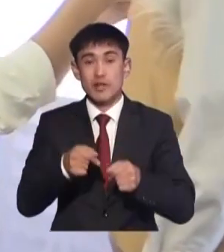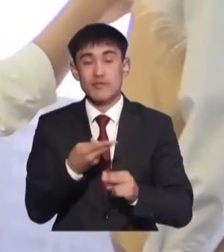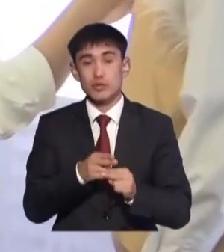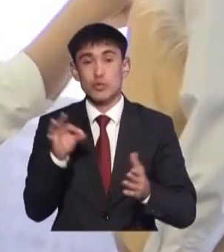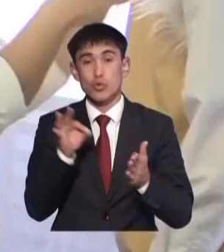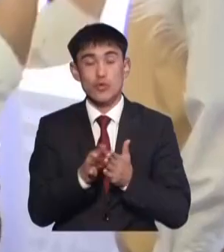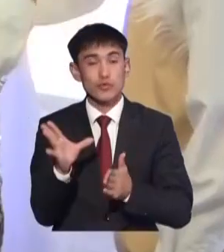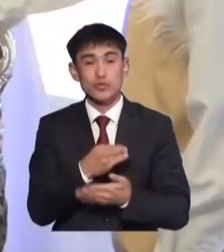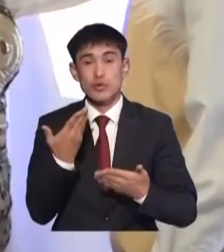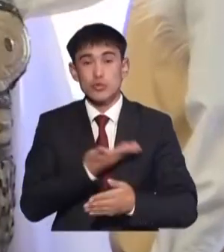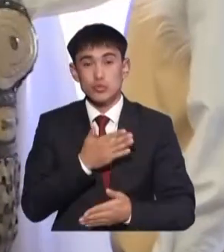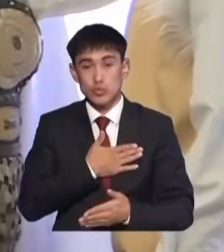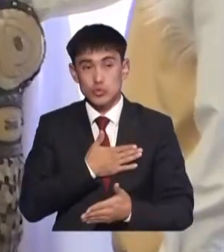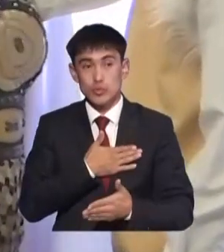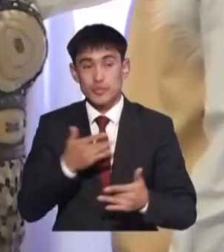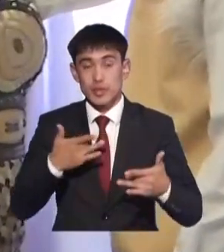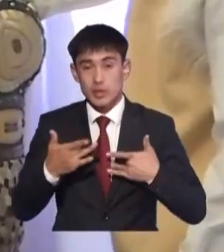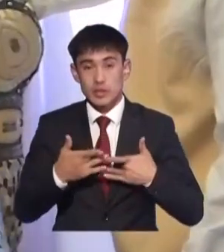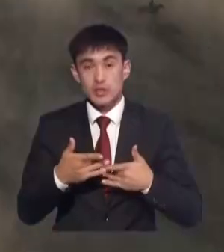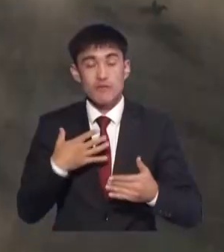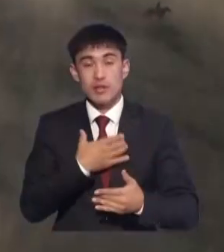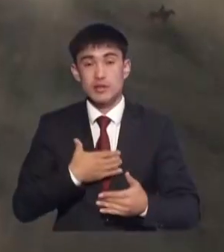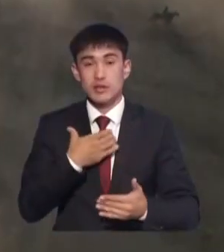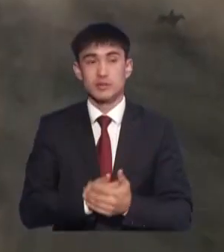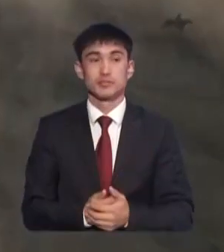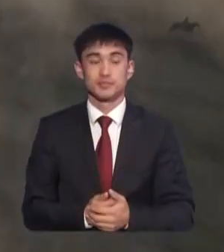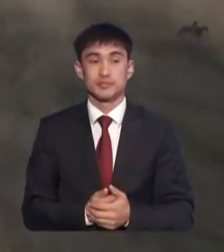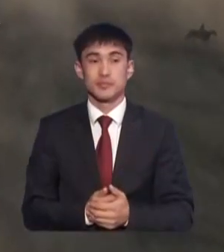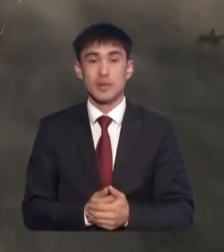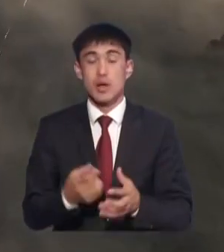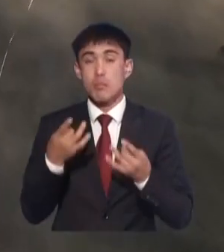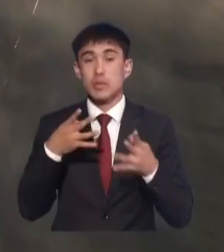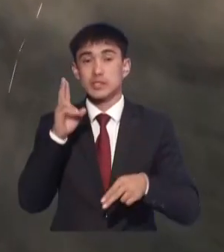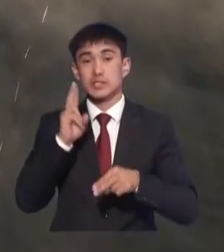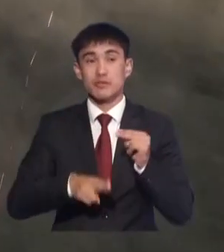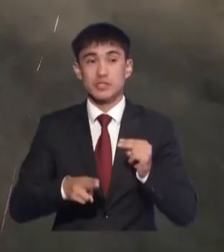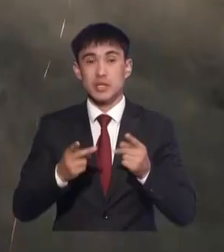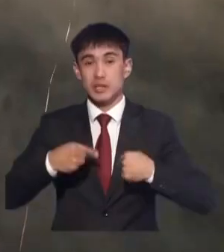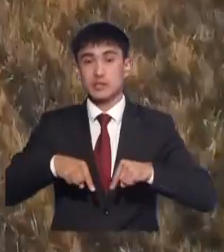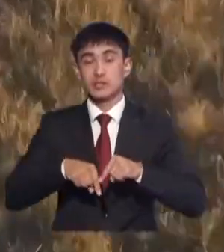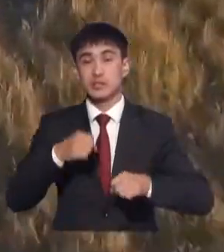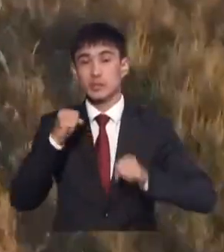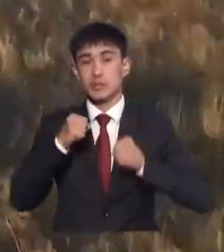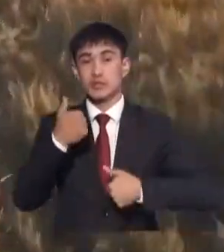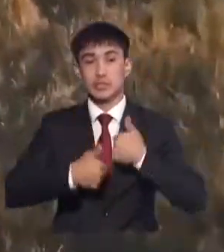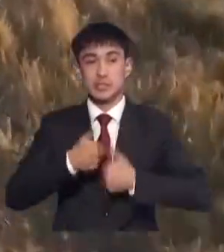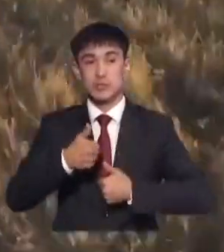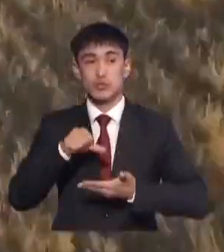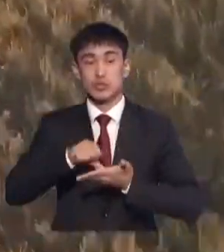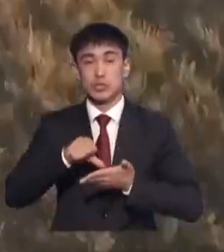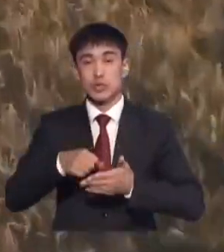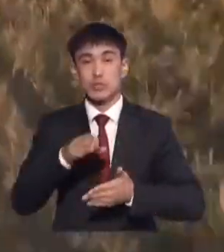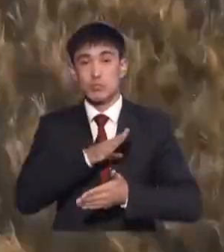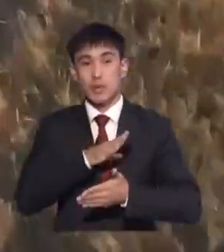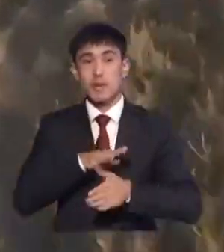эту роль всю свою душу. Это очень волнительно. В завершение праздника были организованы спортивные состязания, участниками которых